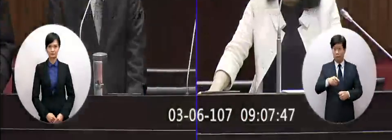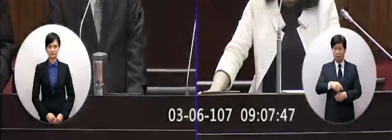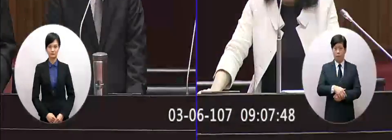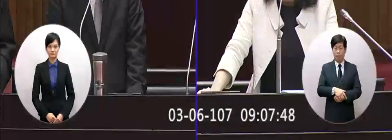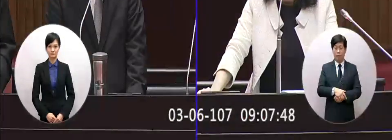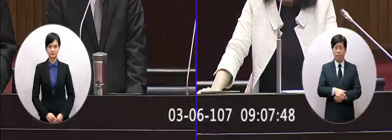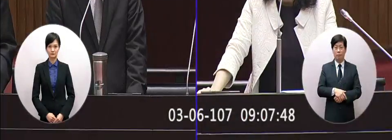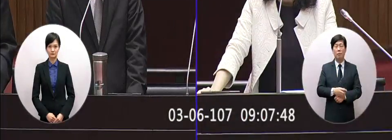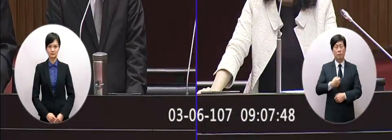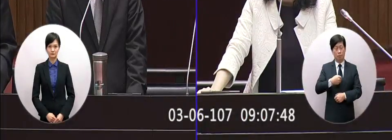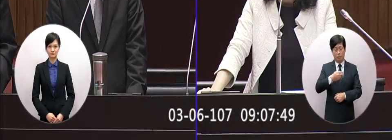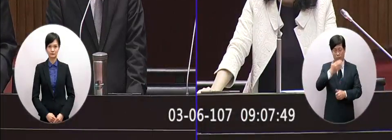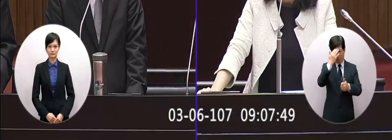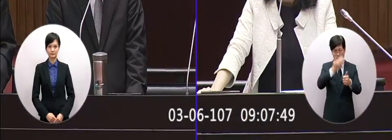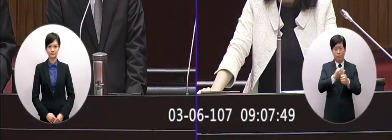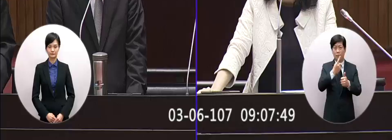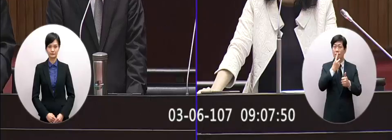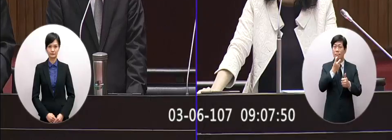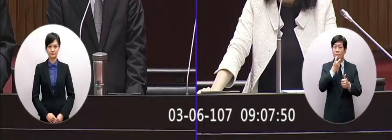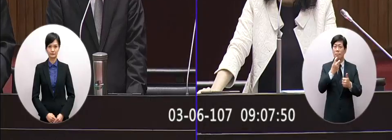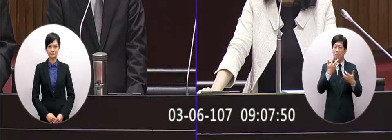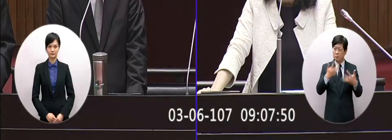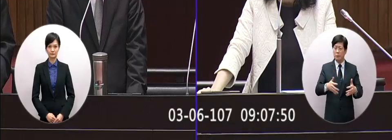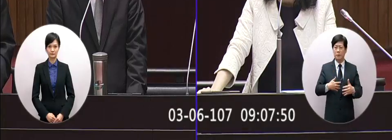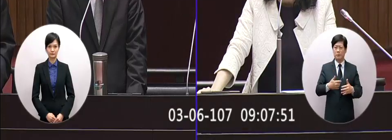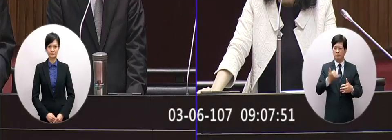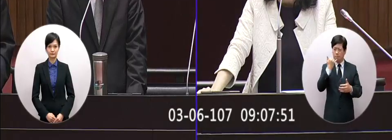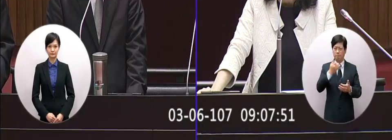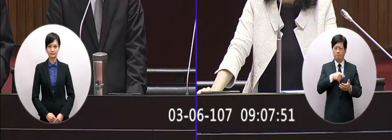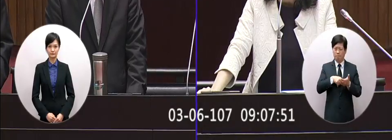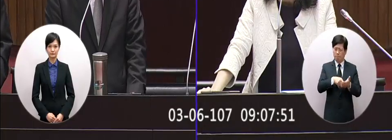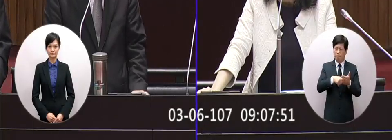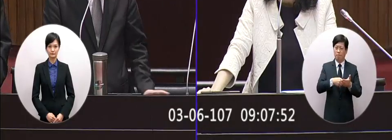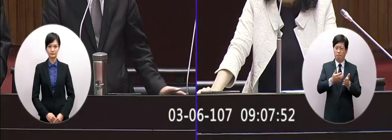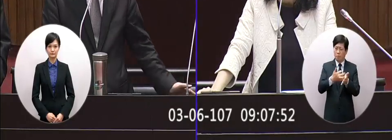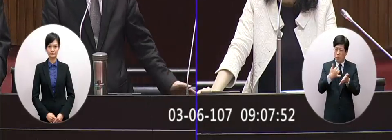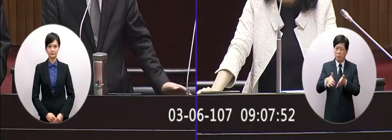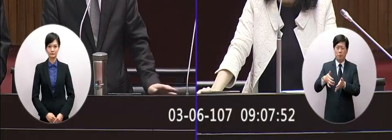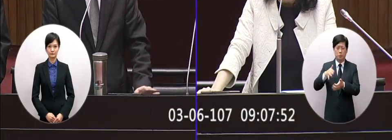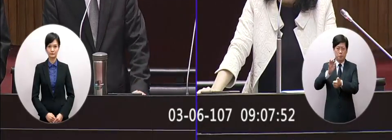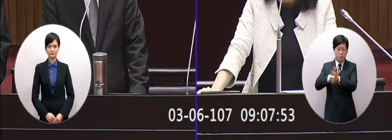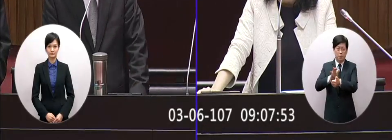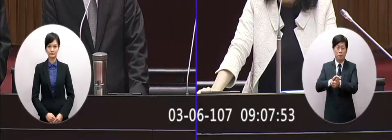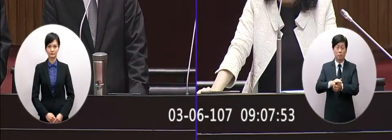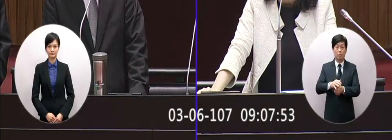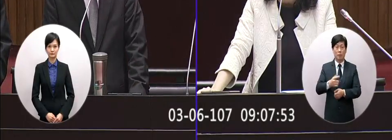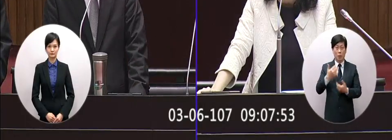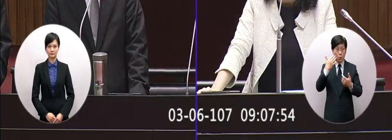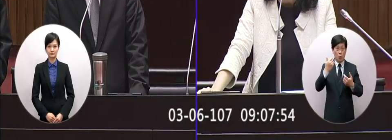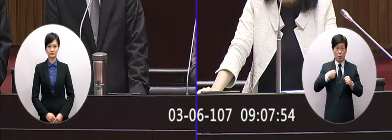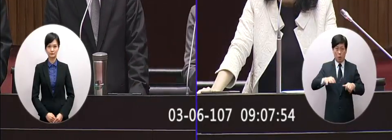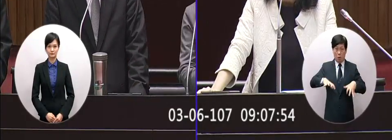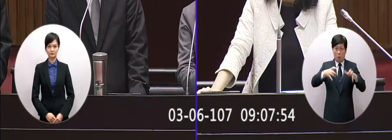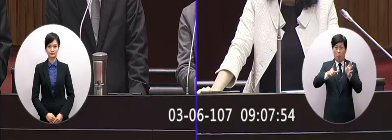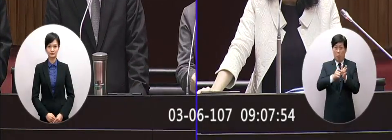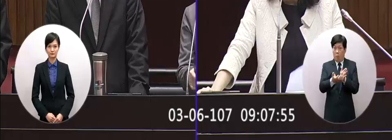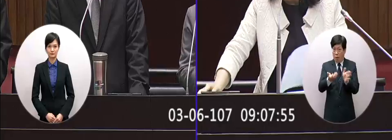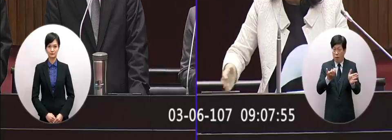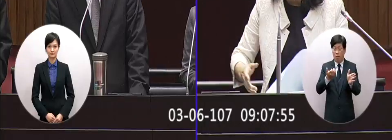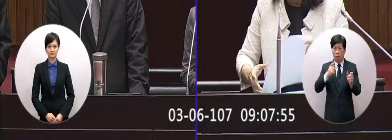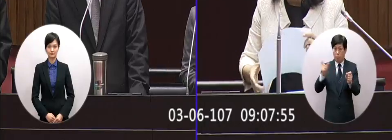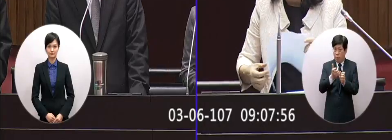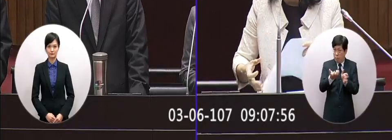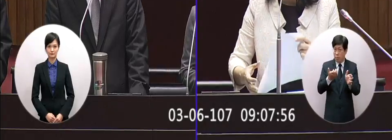分好，我们请中央的部分能宽列以及来协助，因为这个部分在汛期前如果没有赶快把